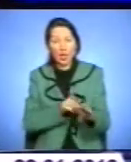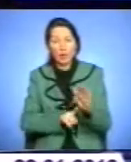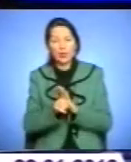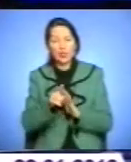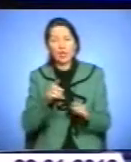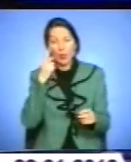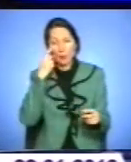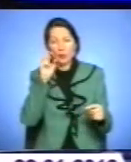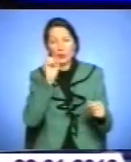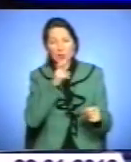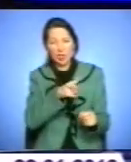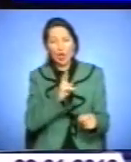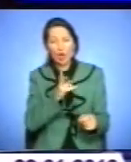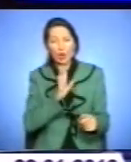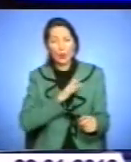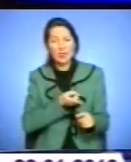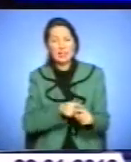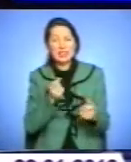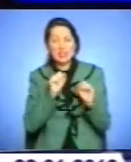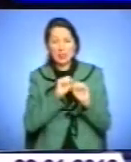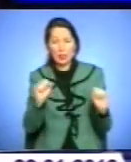ці сміливці-патріоти, які відважилися на